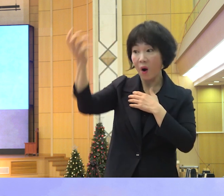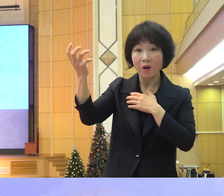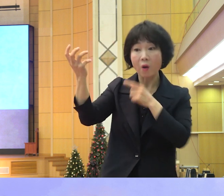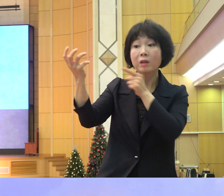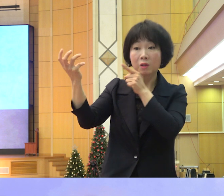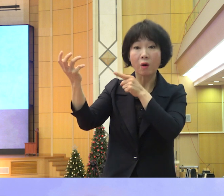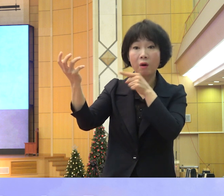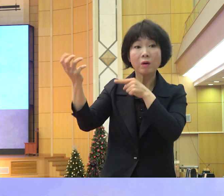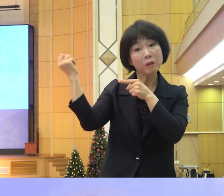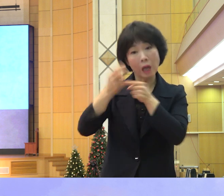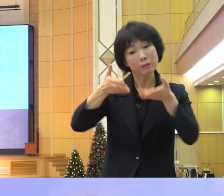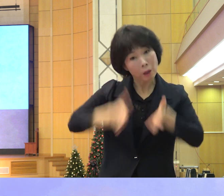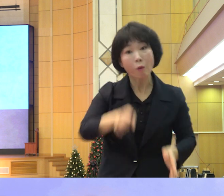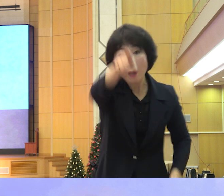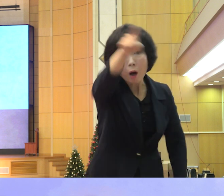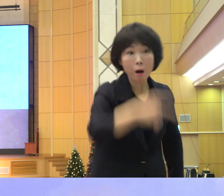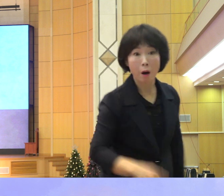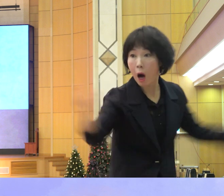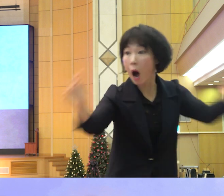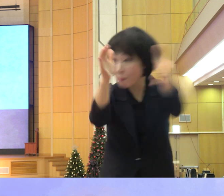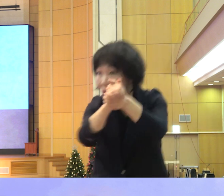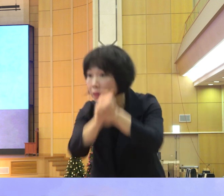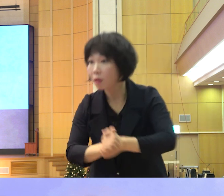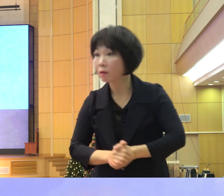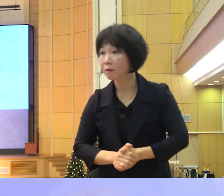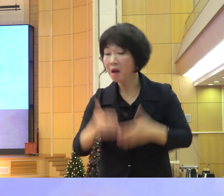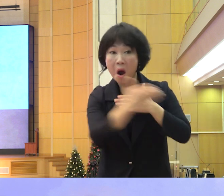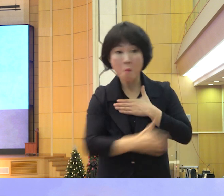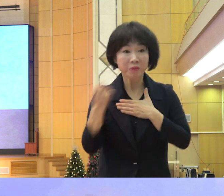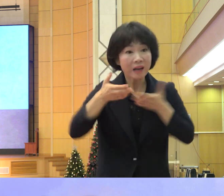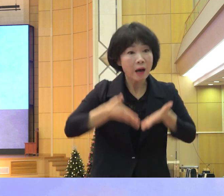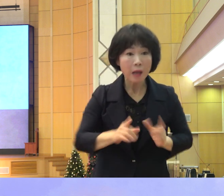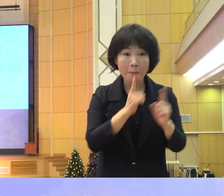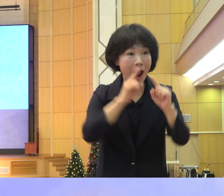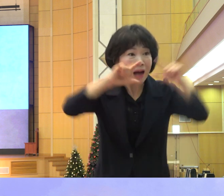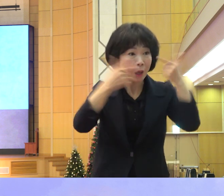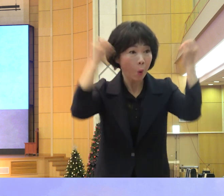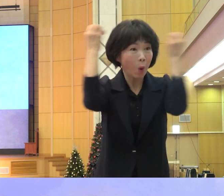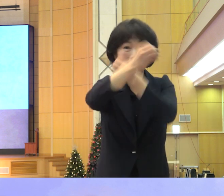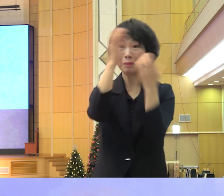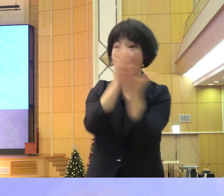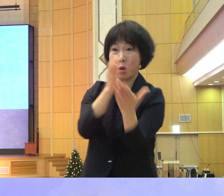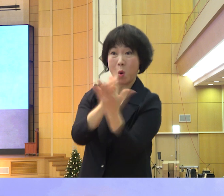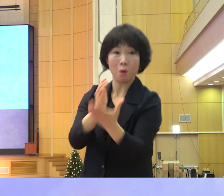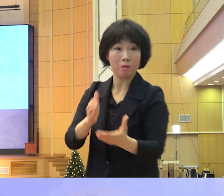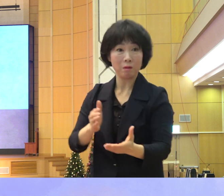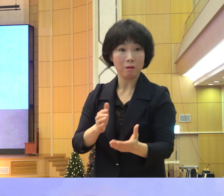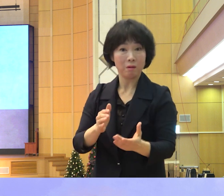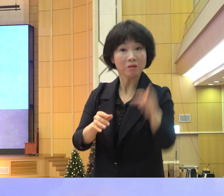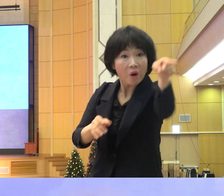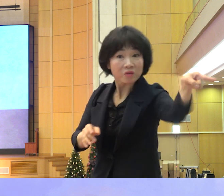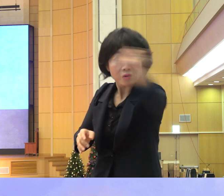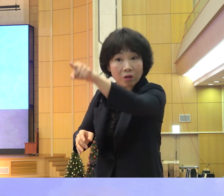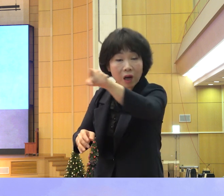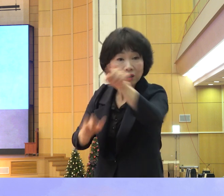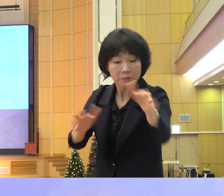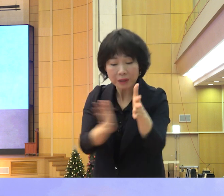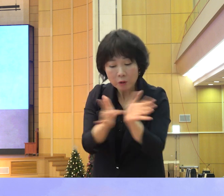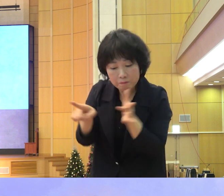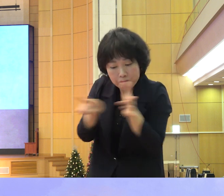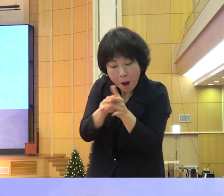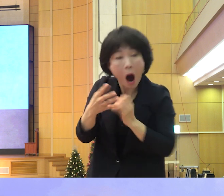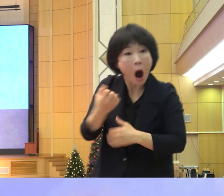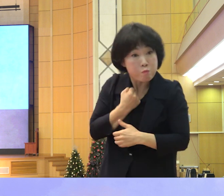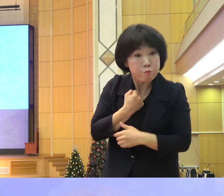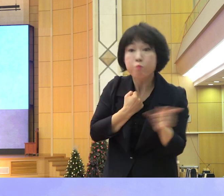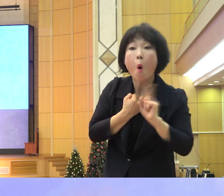태어나야 되는데 영적으로 태어나서, 즉 육신적으로 태어났을 때는 육신의 아비가 있고 육신의 아들이